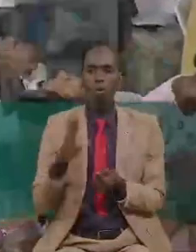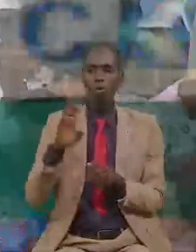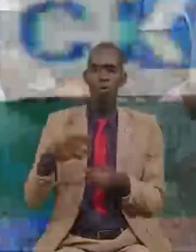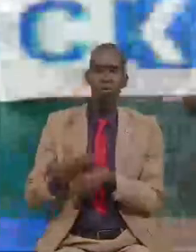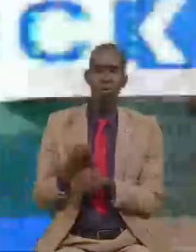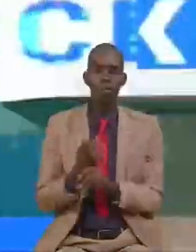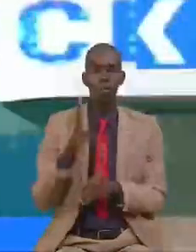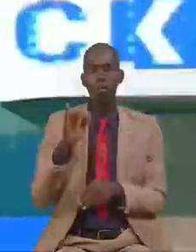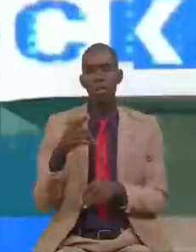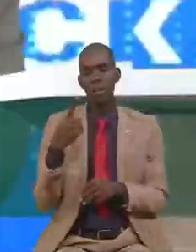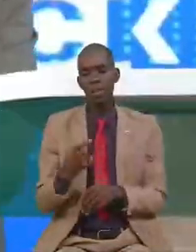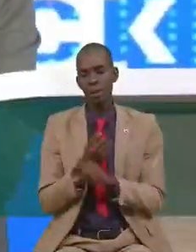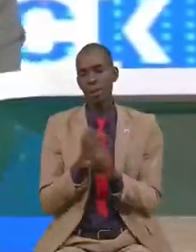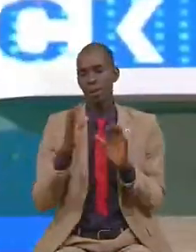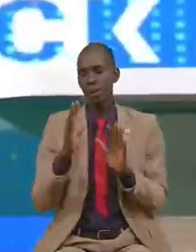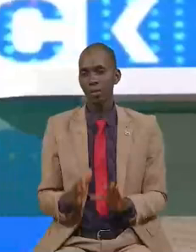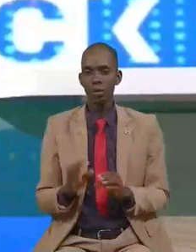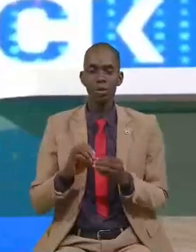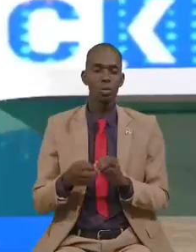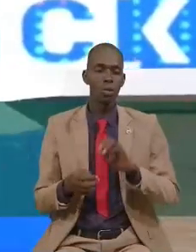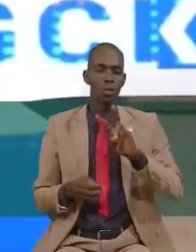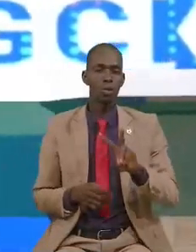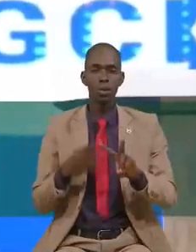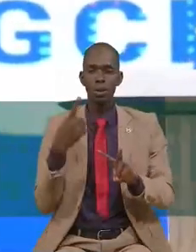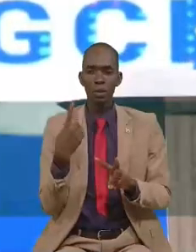Sauveur. Deuxième élément,